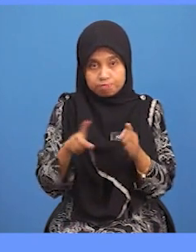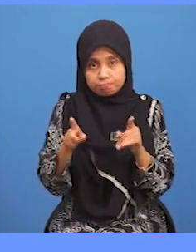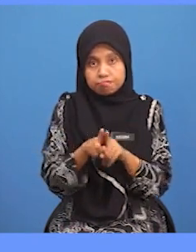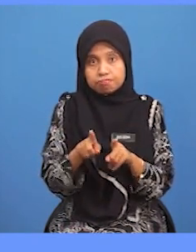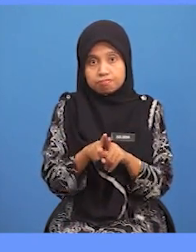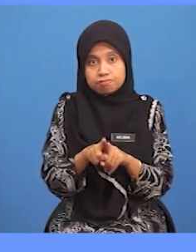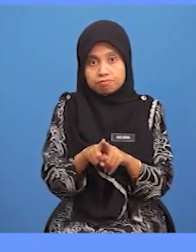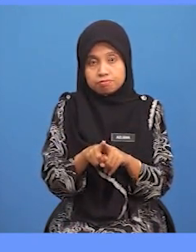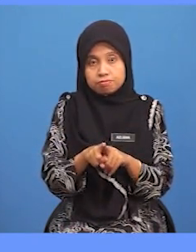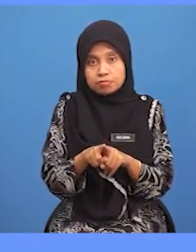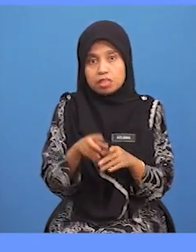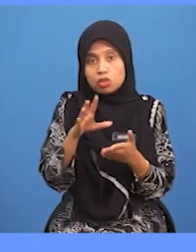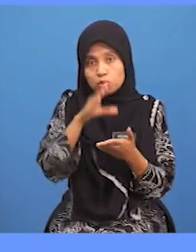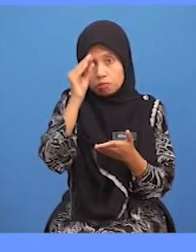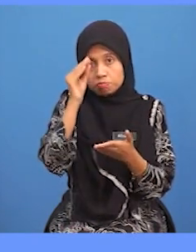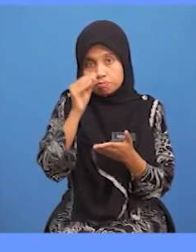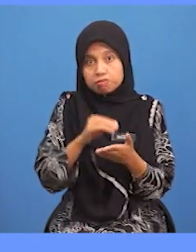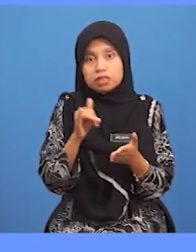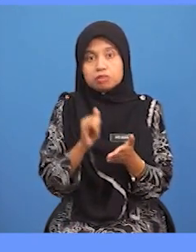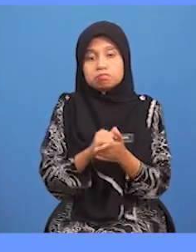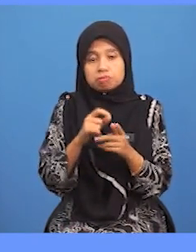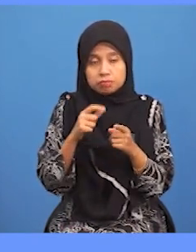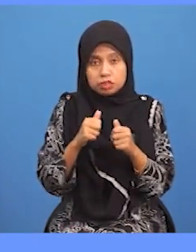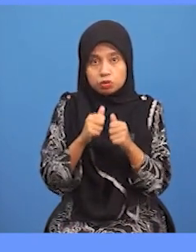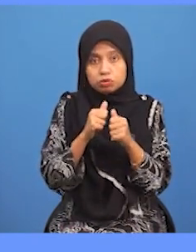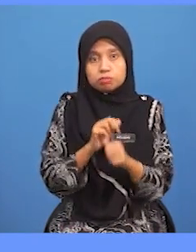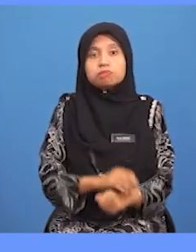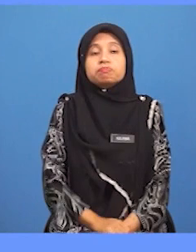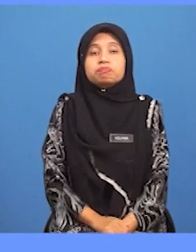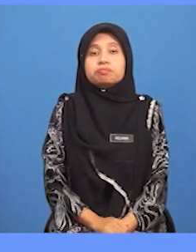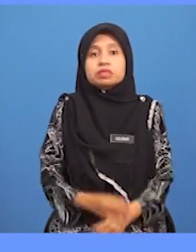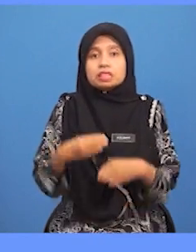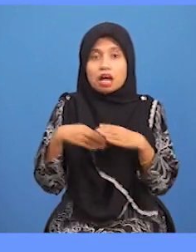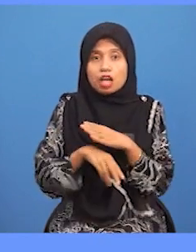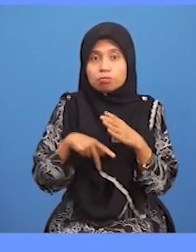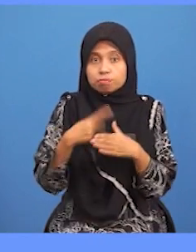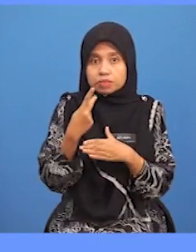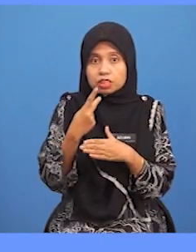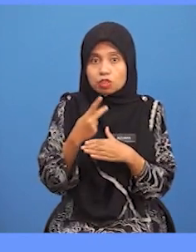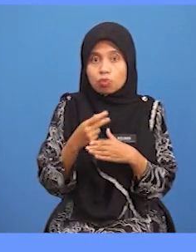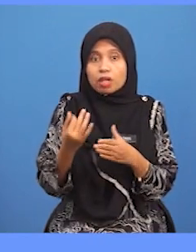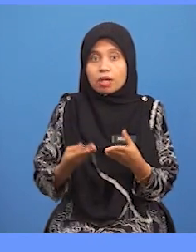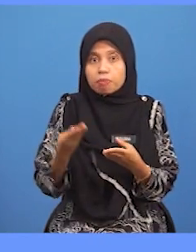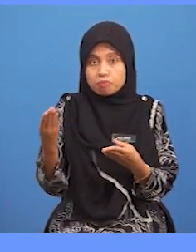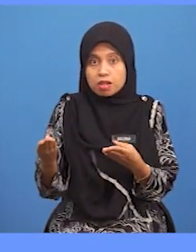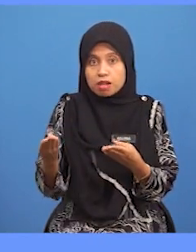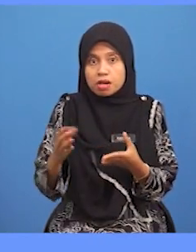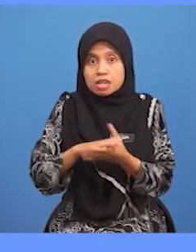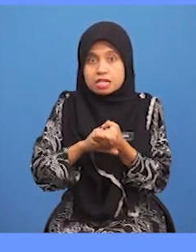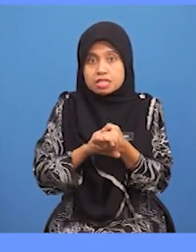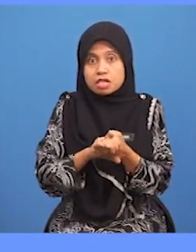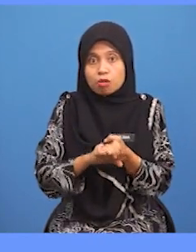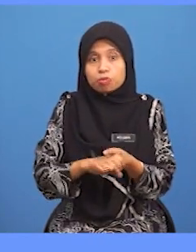bersama-sama. Maklumat berikut yang berkaitan dengan kos-kos yang terlibat dalam pengeluaran produk sabun mandi.